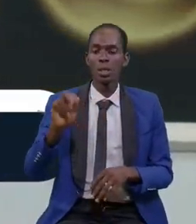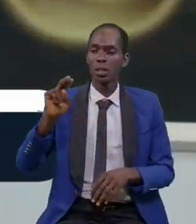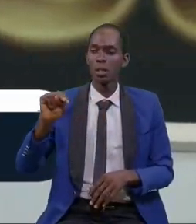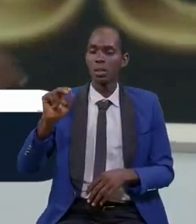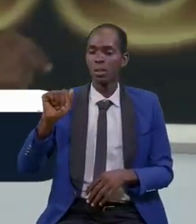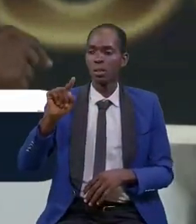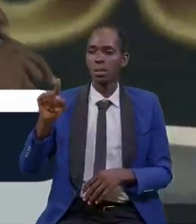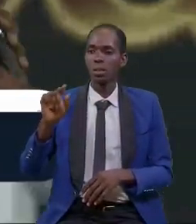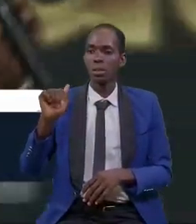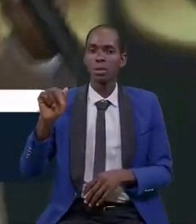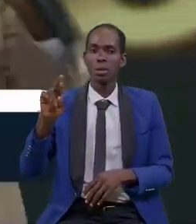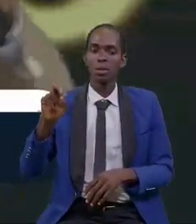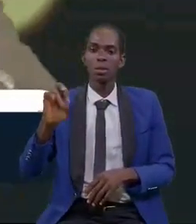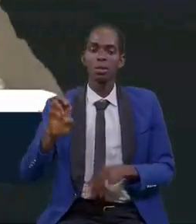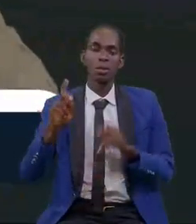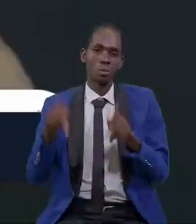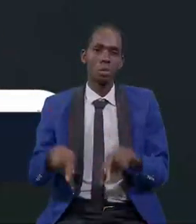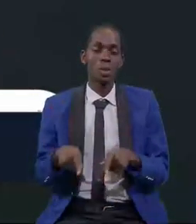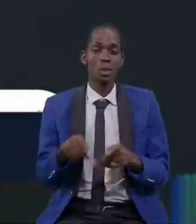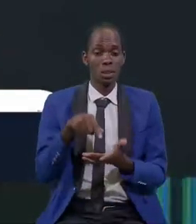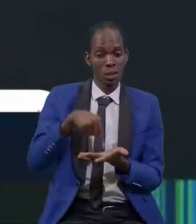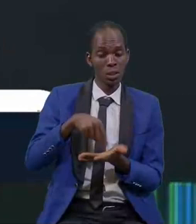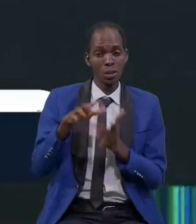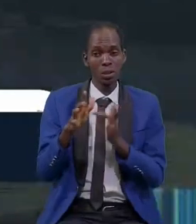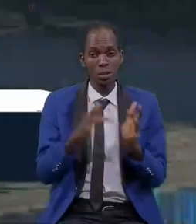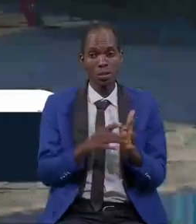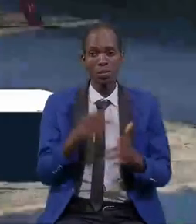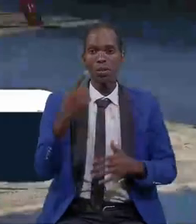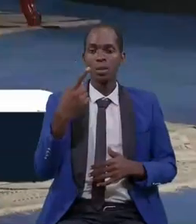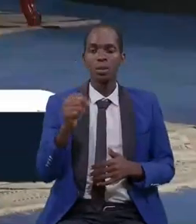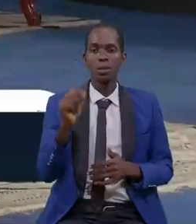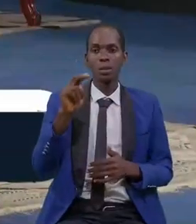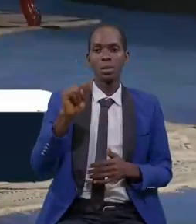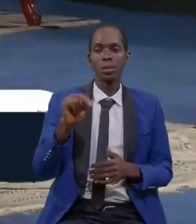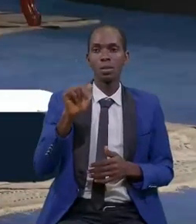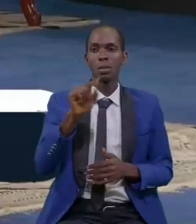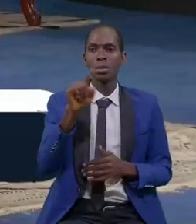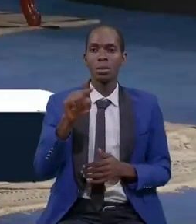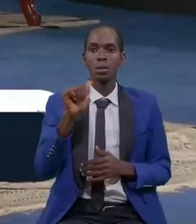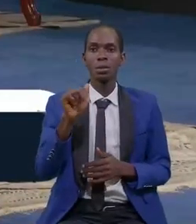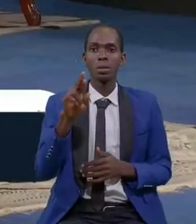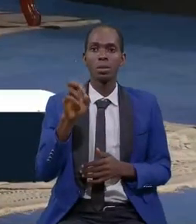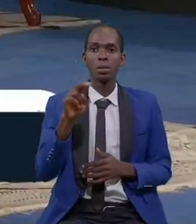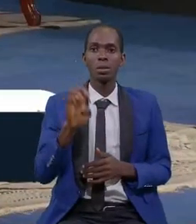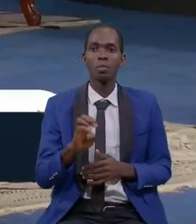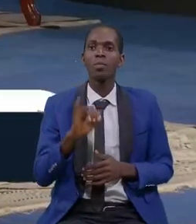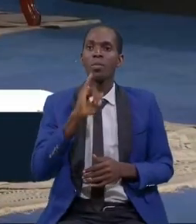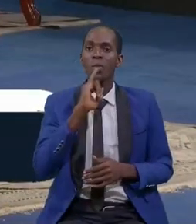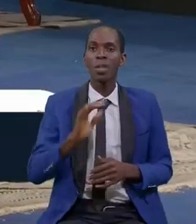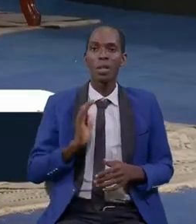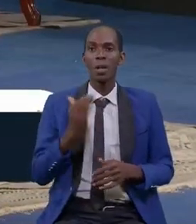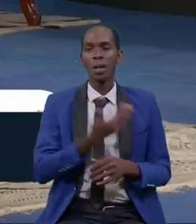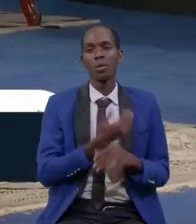Nazaréen. C'est Jésus, le Nazaréen. Il est notre sauveur. C'est